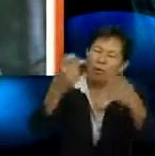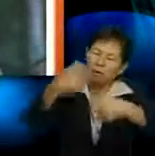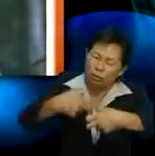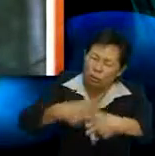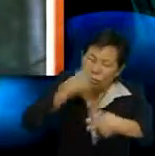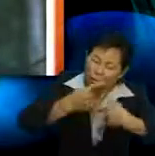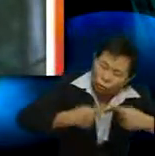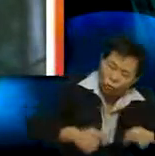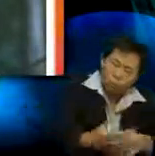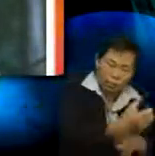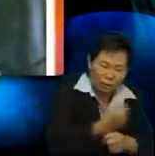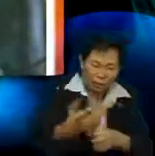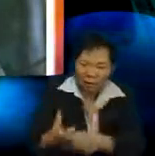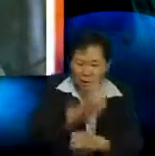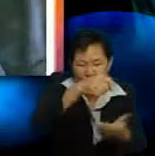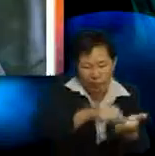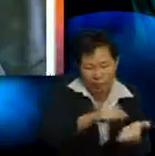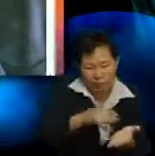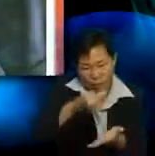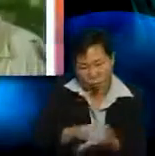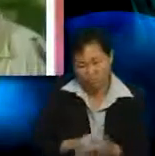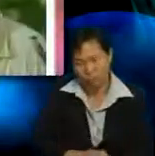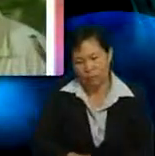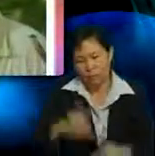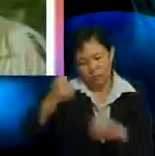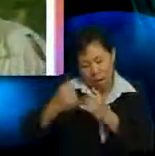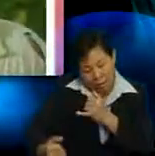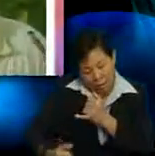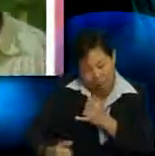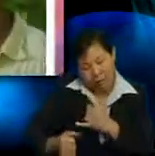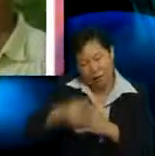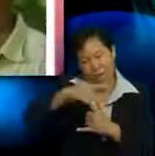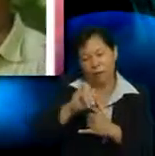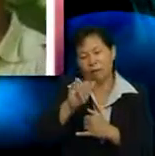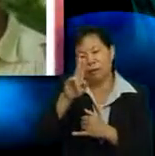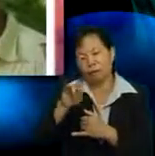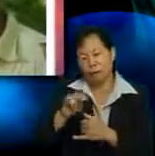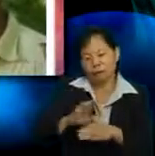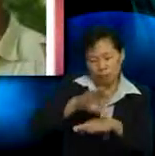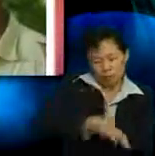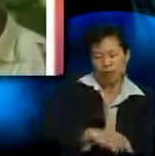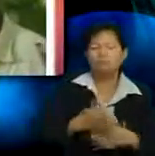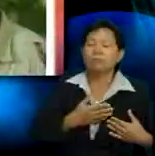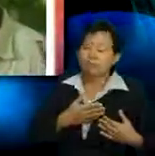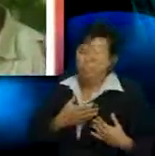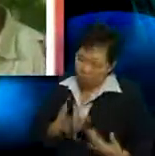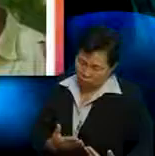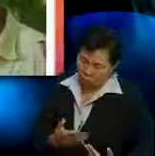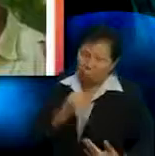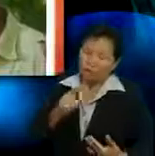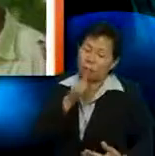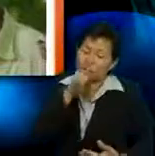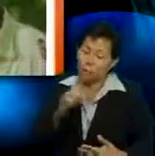cuba mendapatkan semula ayam-ayam tersebut. Akhirnya, Piton terpaksa mengakui perkara yang sebenar.